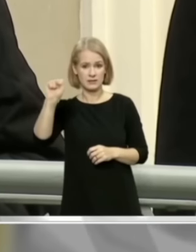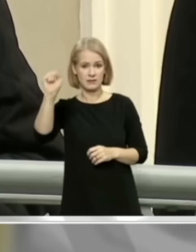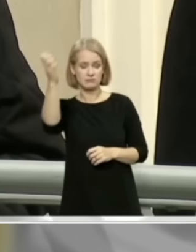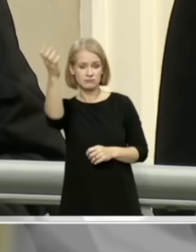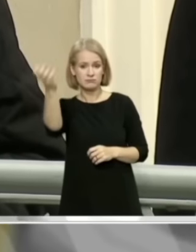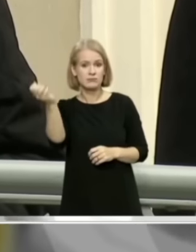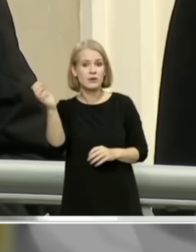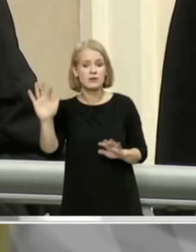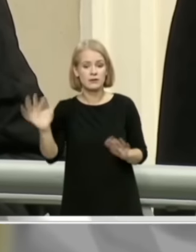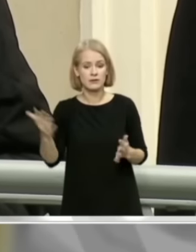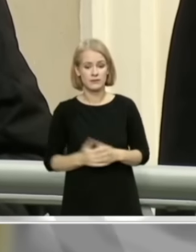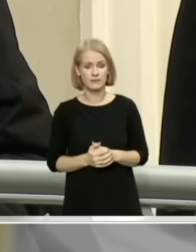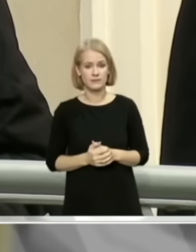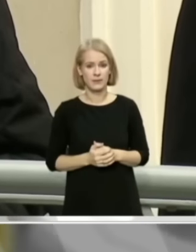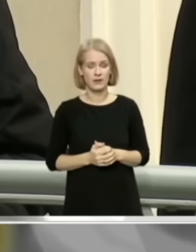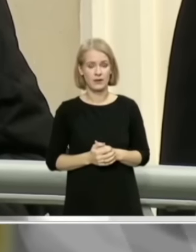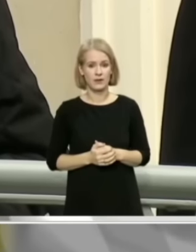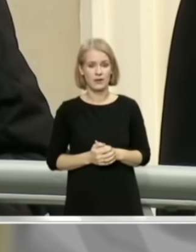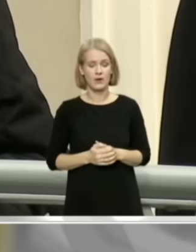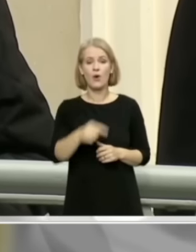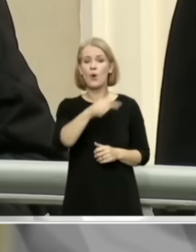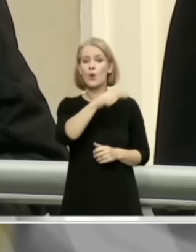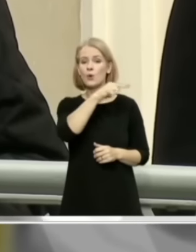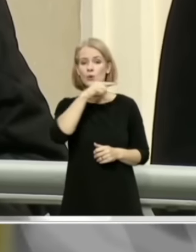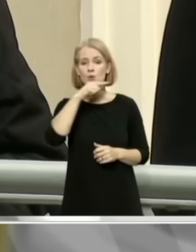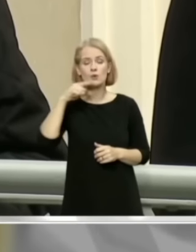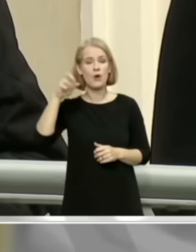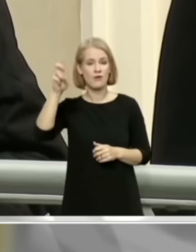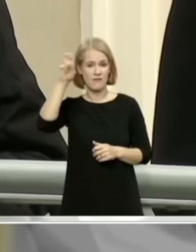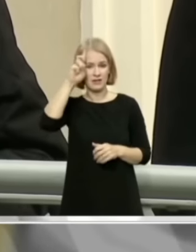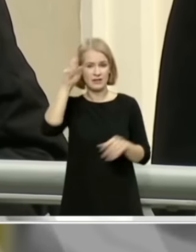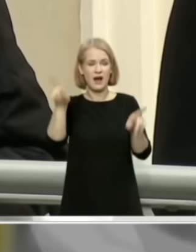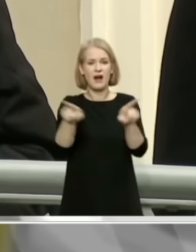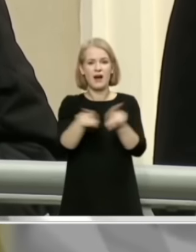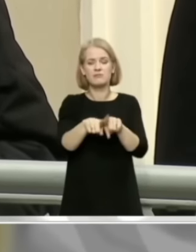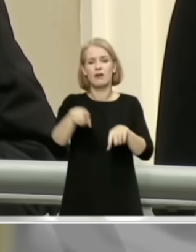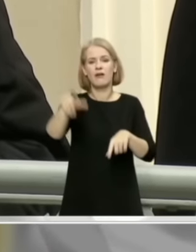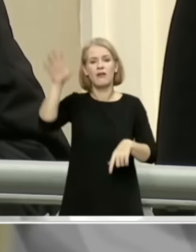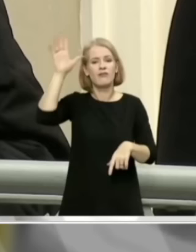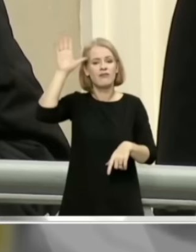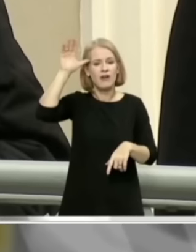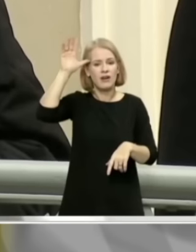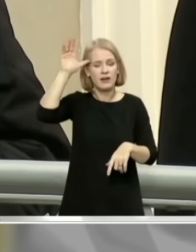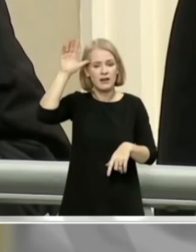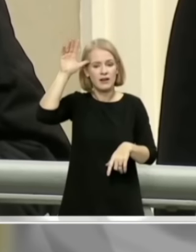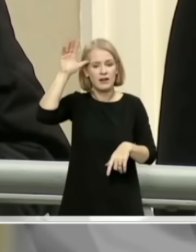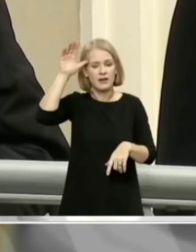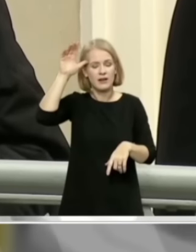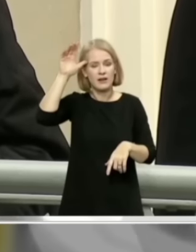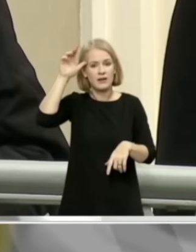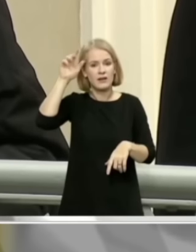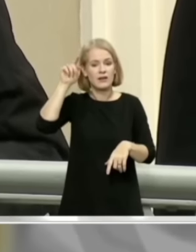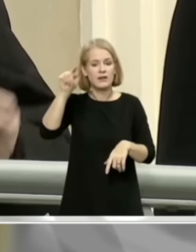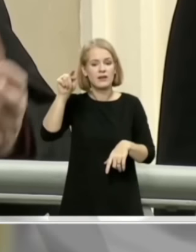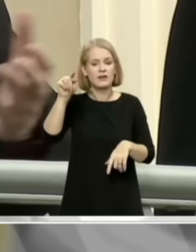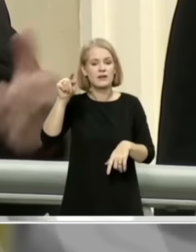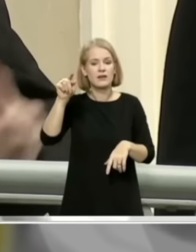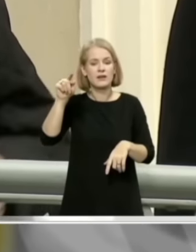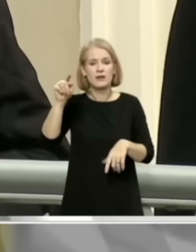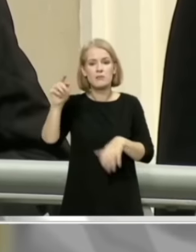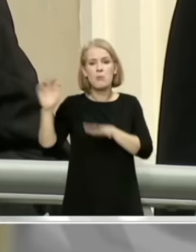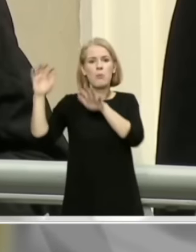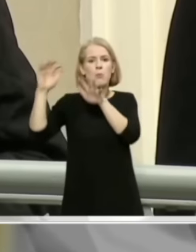o ši kvailė klaidingai puola vienintelę savo galimą atramą